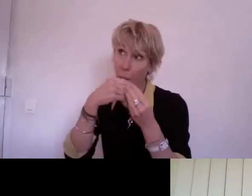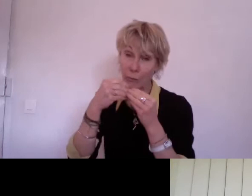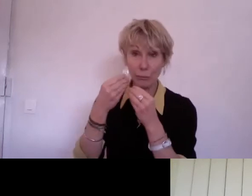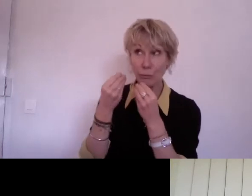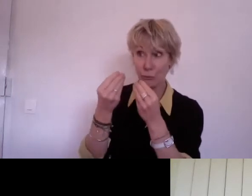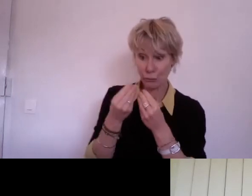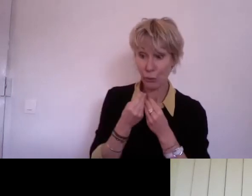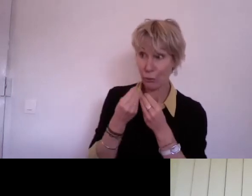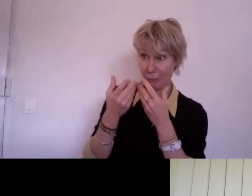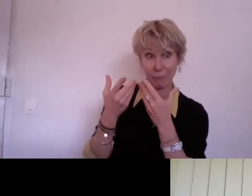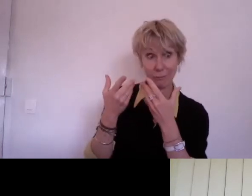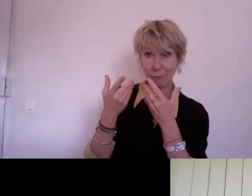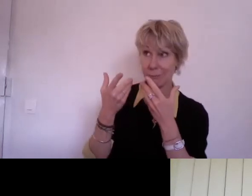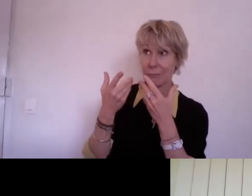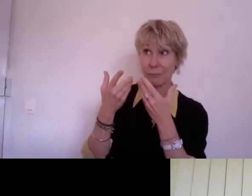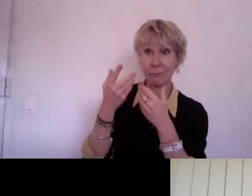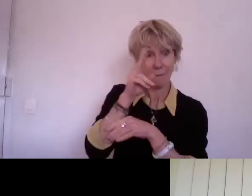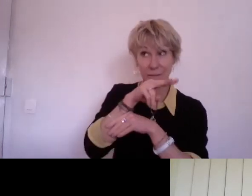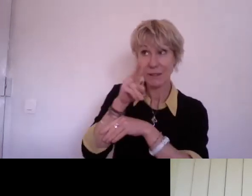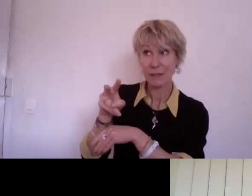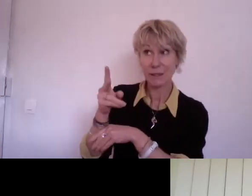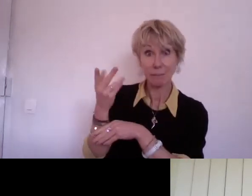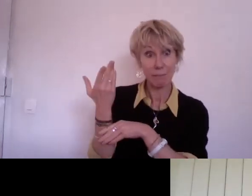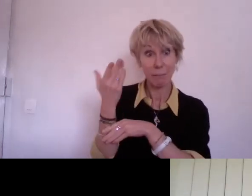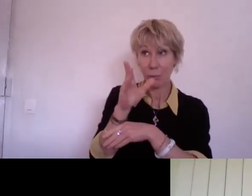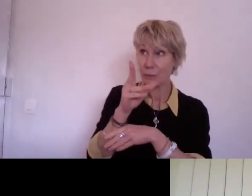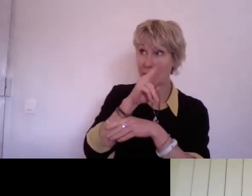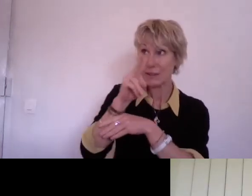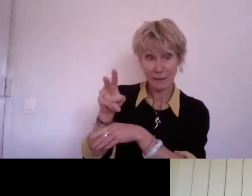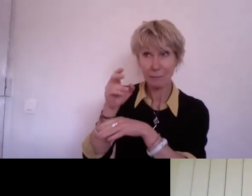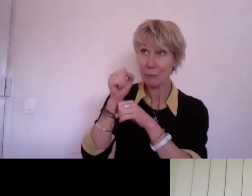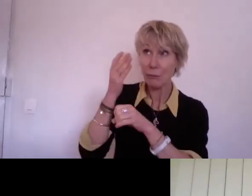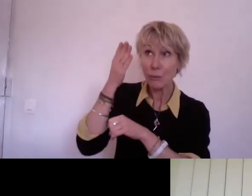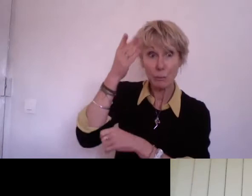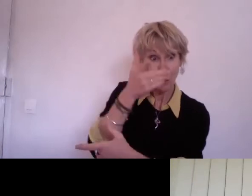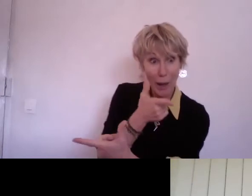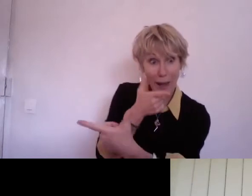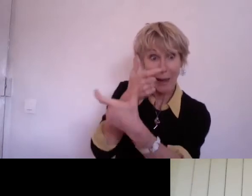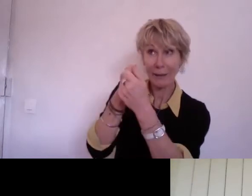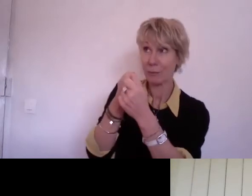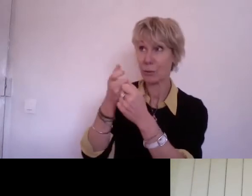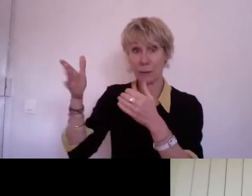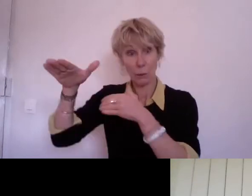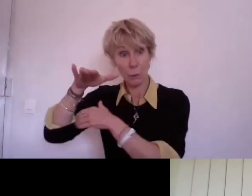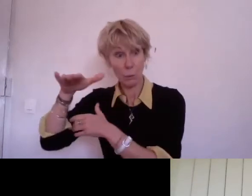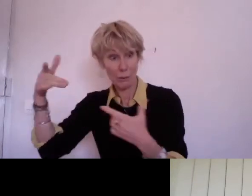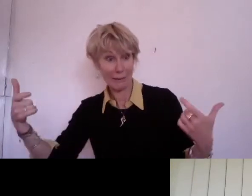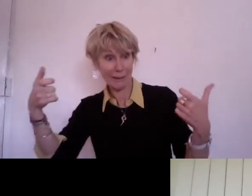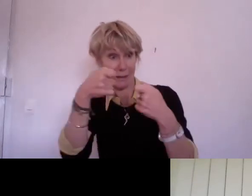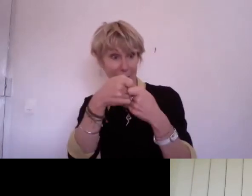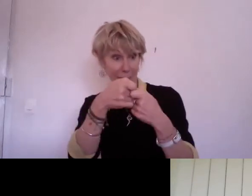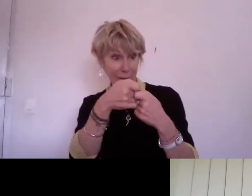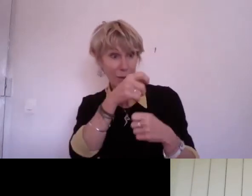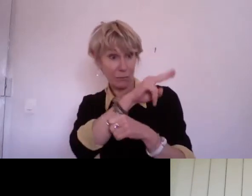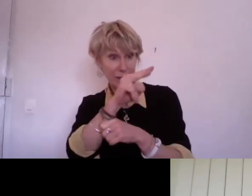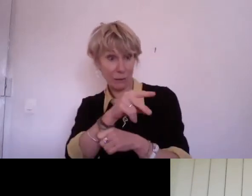existe des visites adaptées et qu'en fait, ces visites s'adaptent aux visiteurs et ce ne sont pas les visiteurs